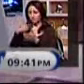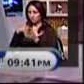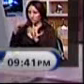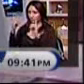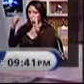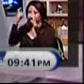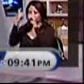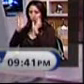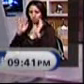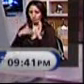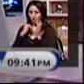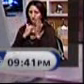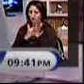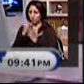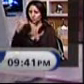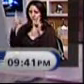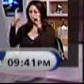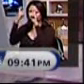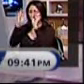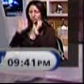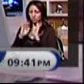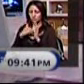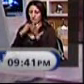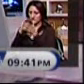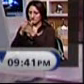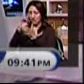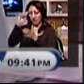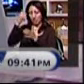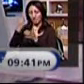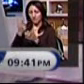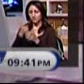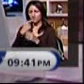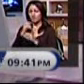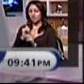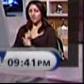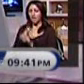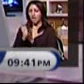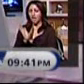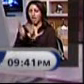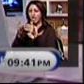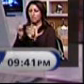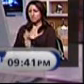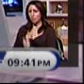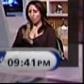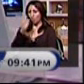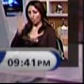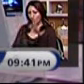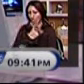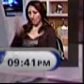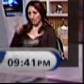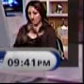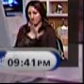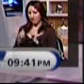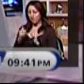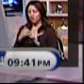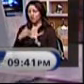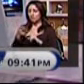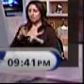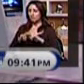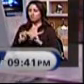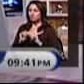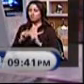شفت محمد مرسي لما اعلنوا عن الحريه والعداله عن الحزب، وطلعت مع صديقي